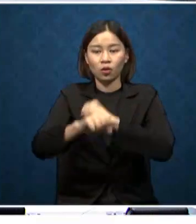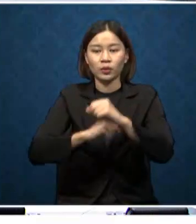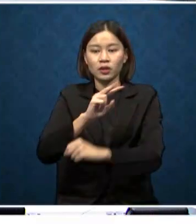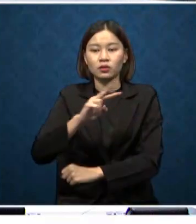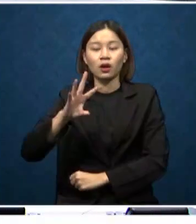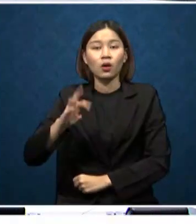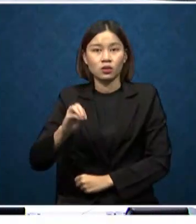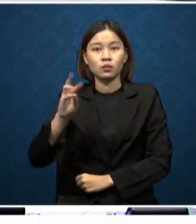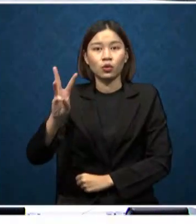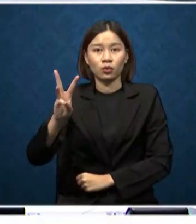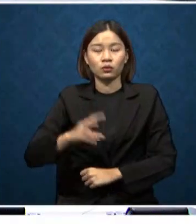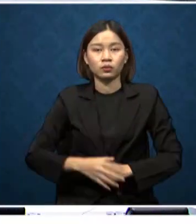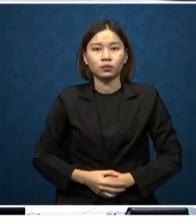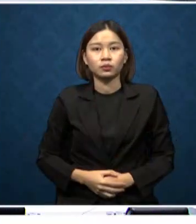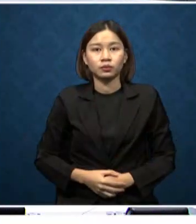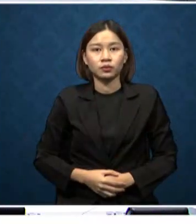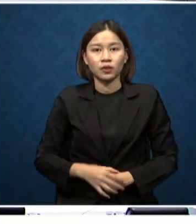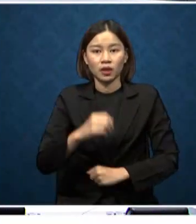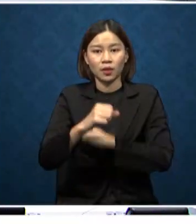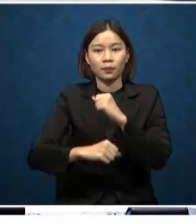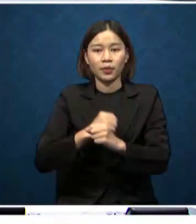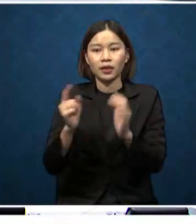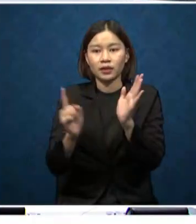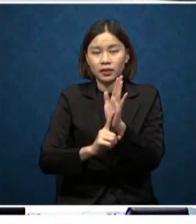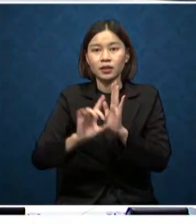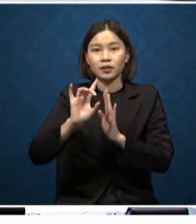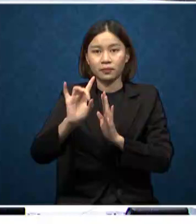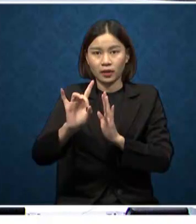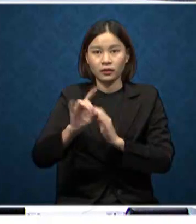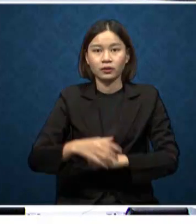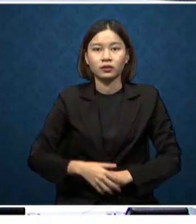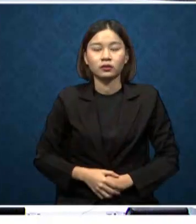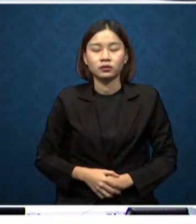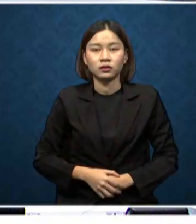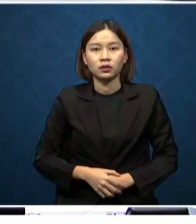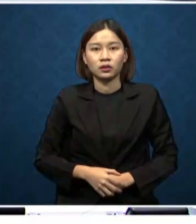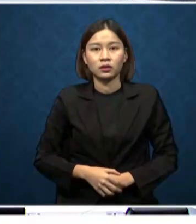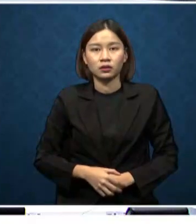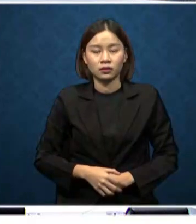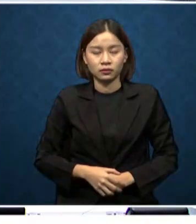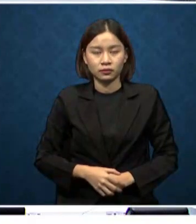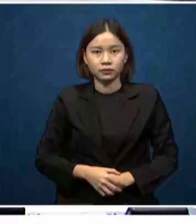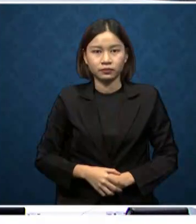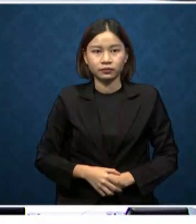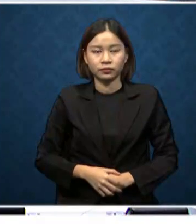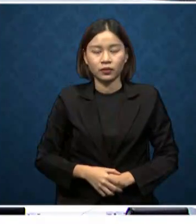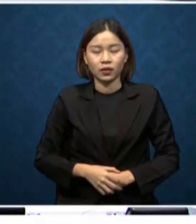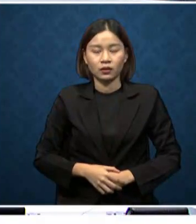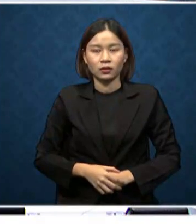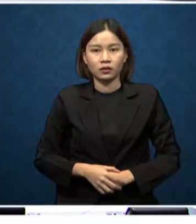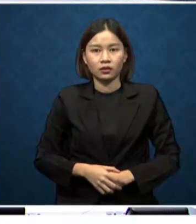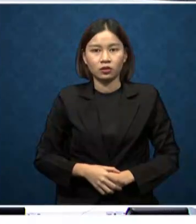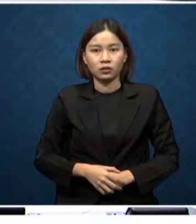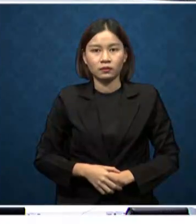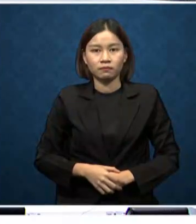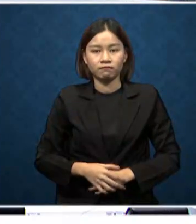ราช2566เป็นปีที่8ในรัชกาลปัจจุบันผู้รับสนองพระบรมราชโองการพรเพชรวิชิตชล